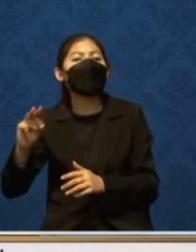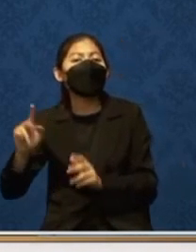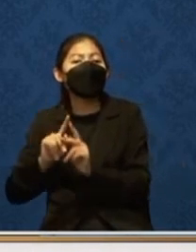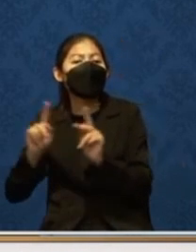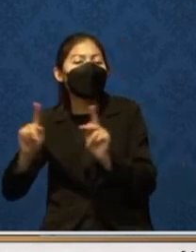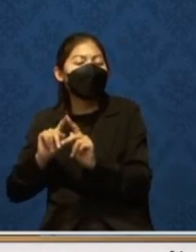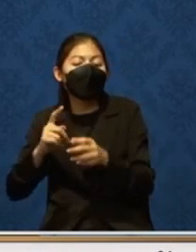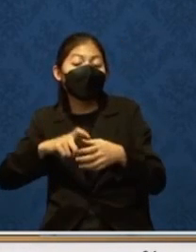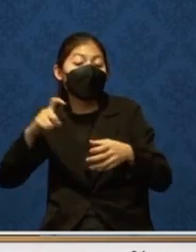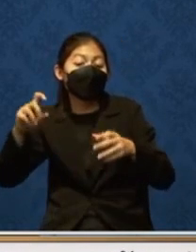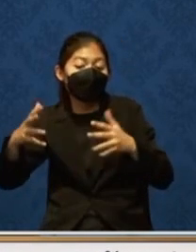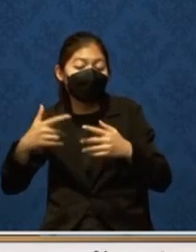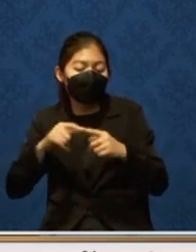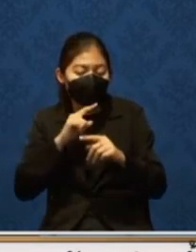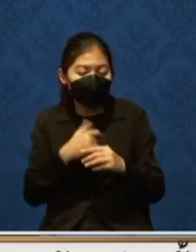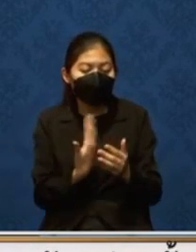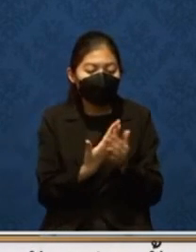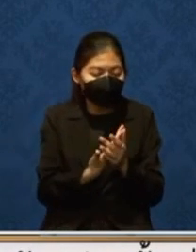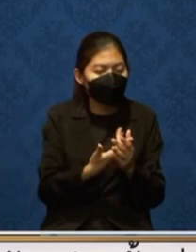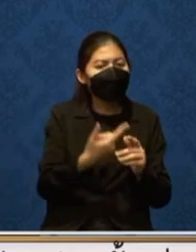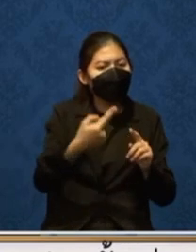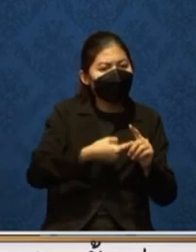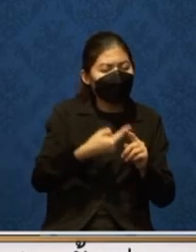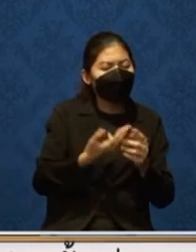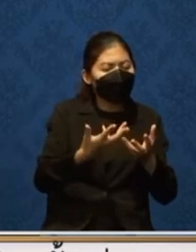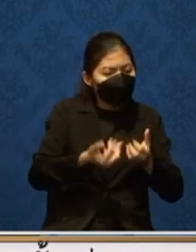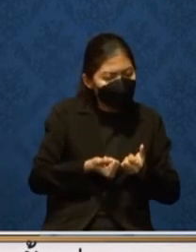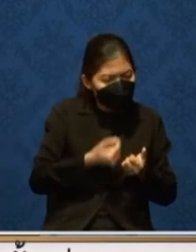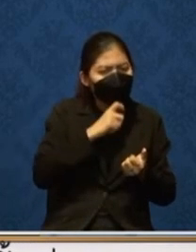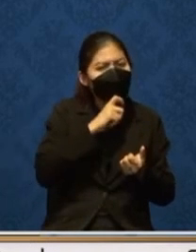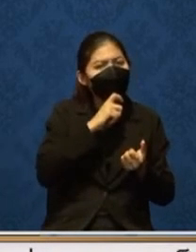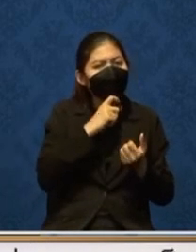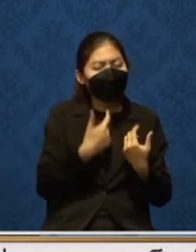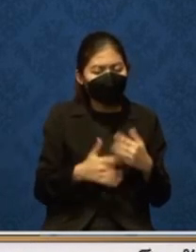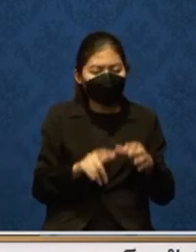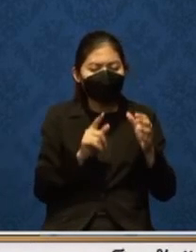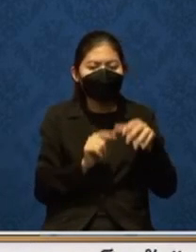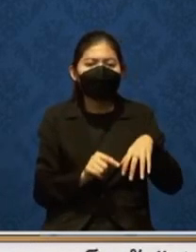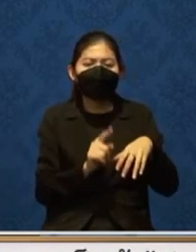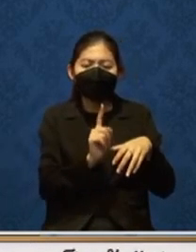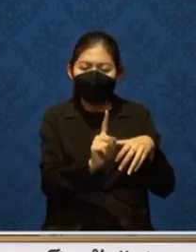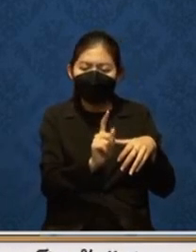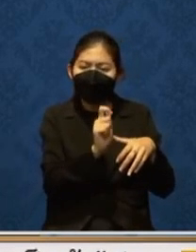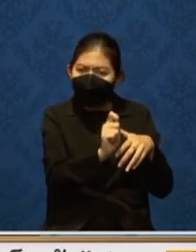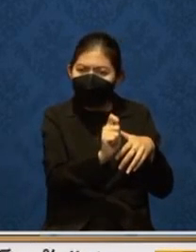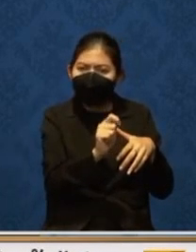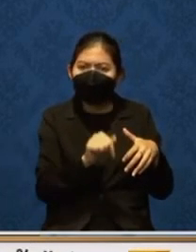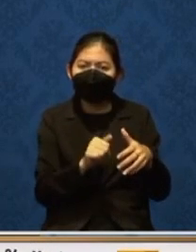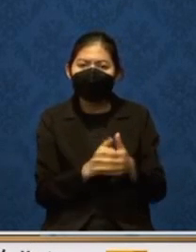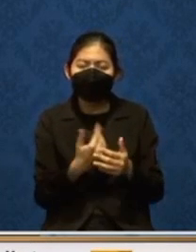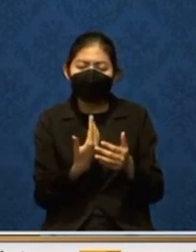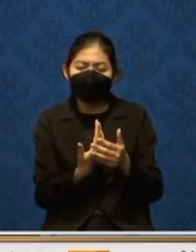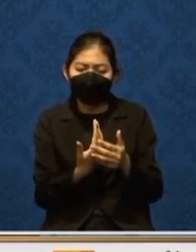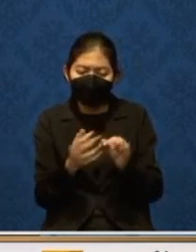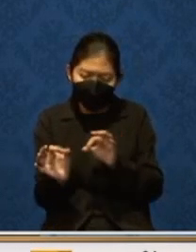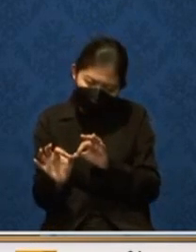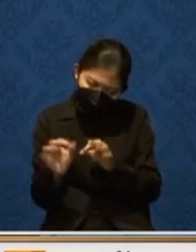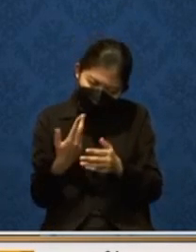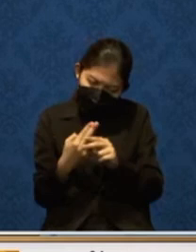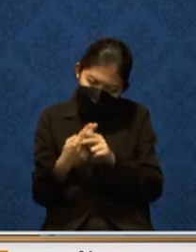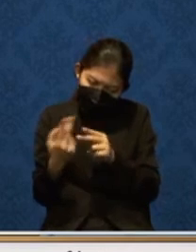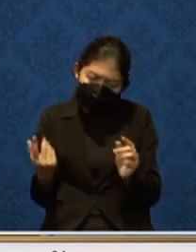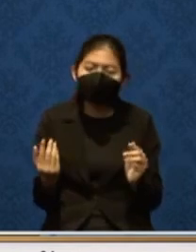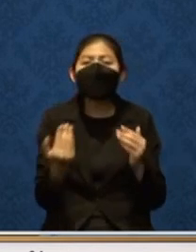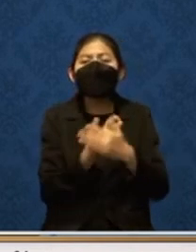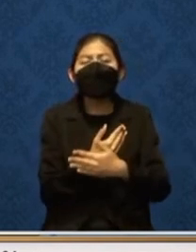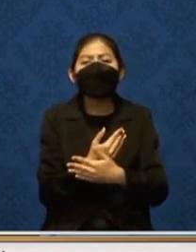คงรับเงิเดจบริษันี้อยู่และคนคนนั้นก็คใน A ที่มารับโอนหุนห้หสจกบุริเจริญจากทานรัมตร